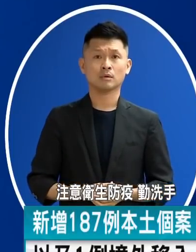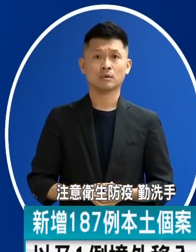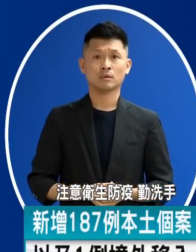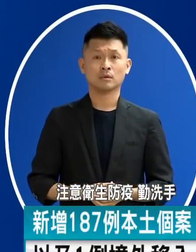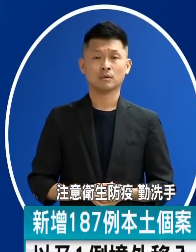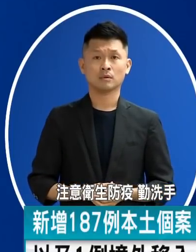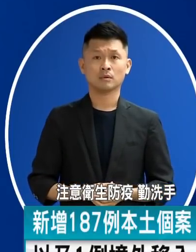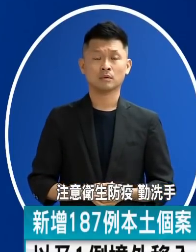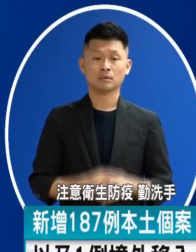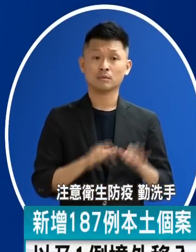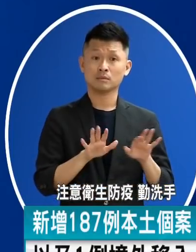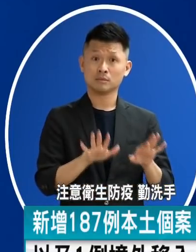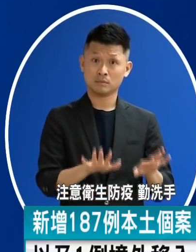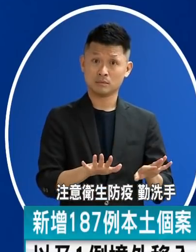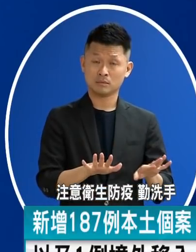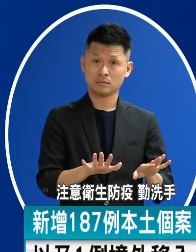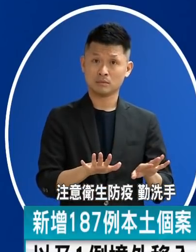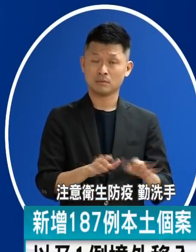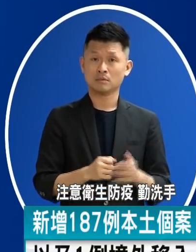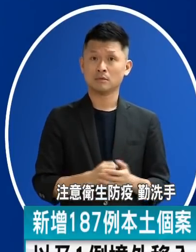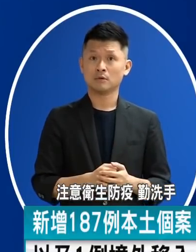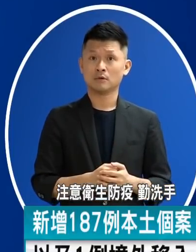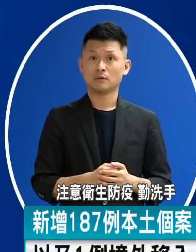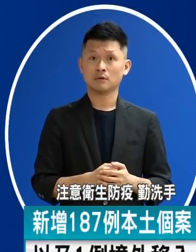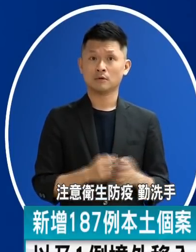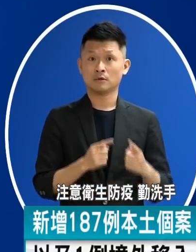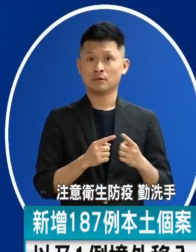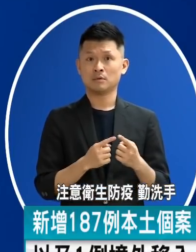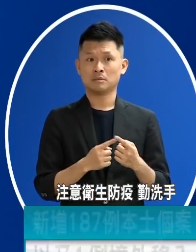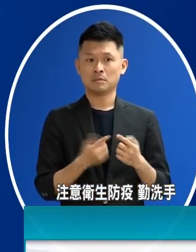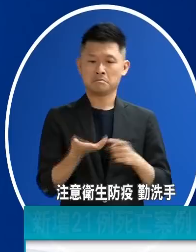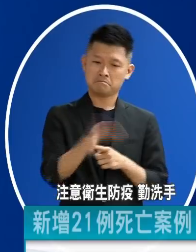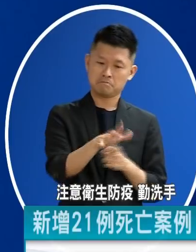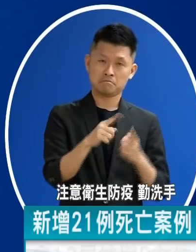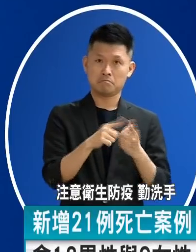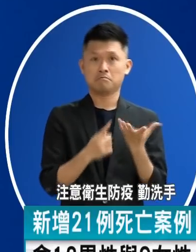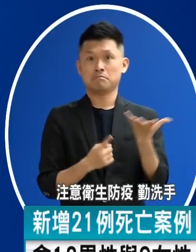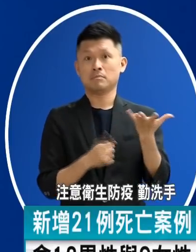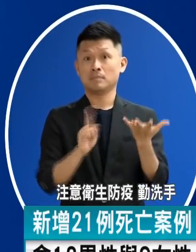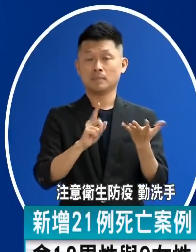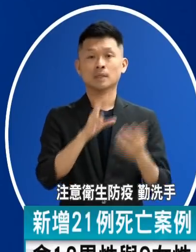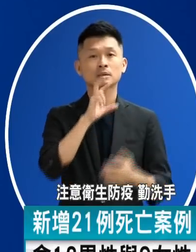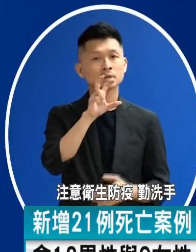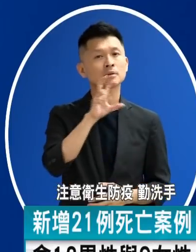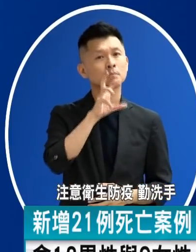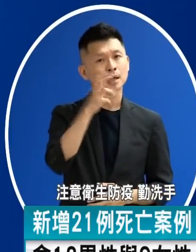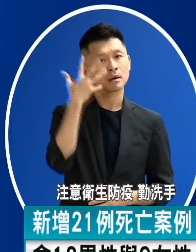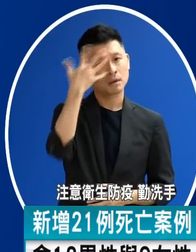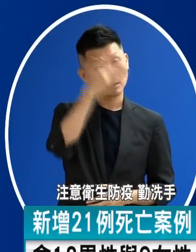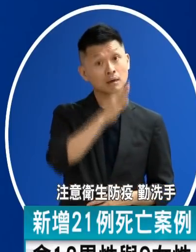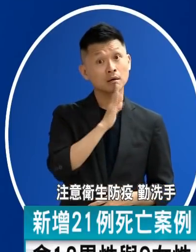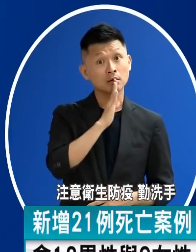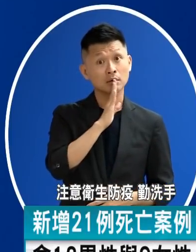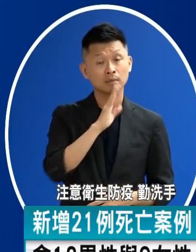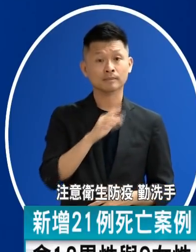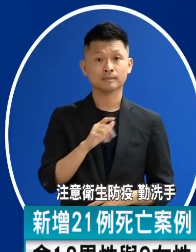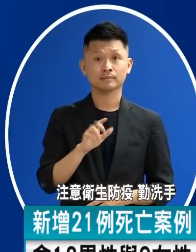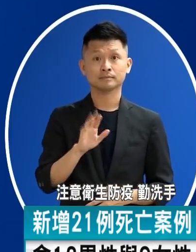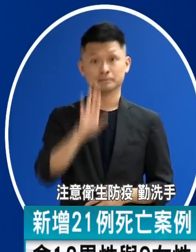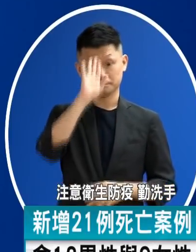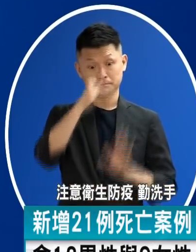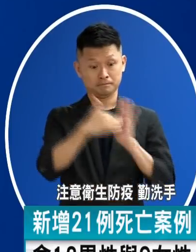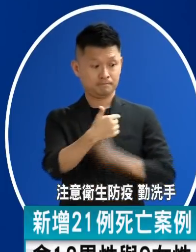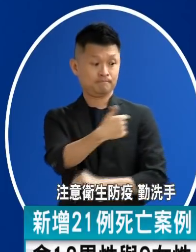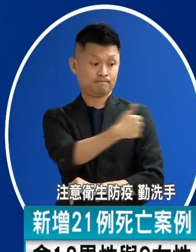一次的就是说大概大部分都是七八十岁以上的长者，那接种疫苗之